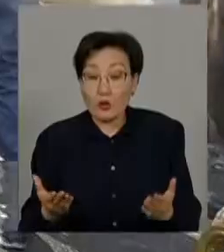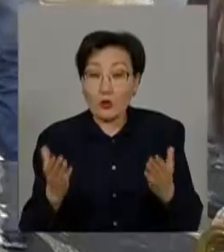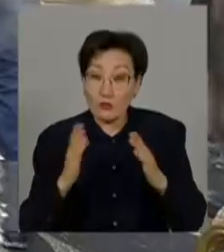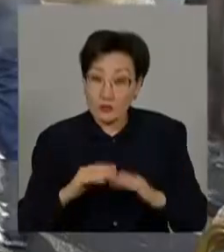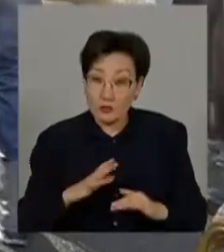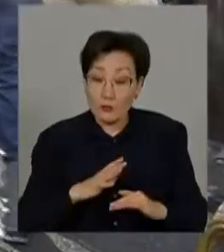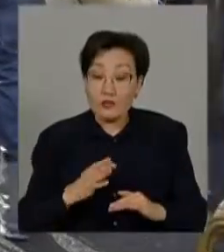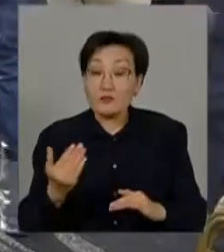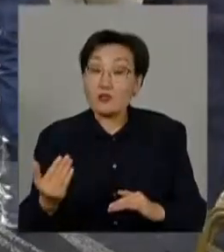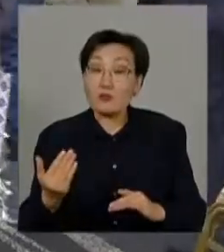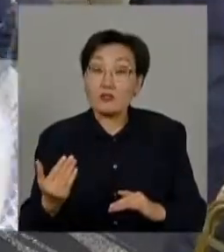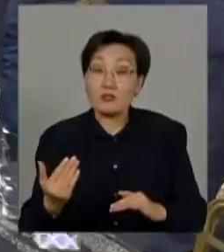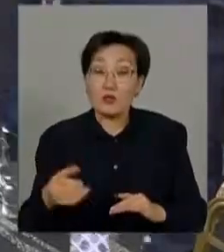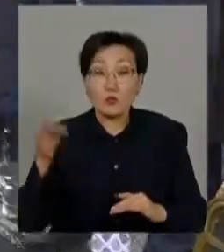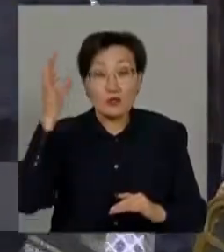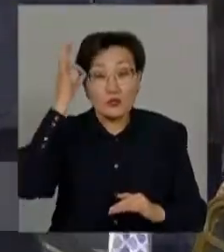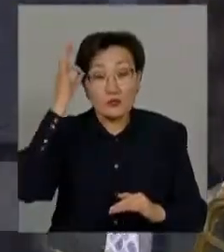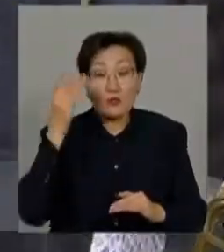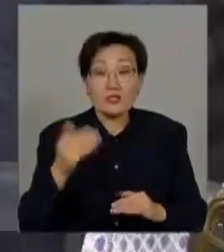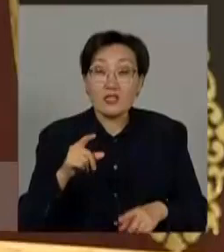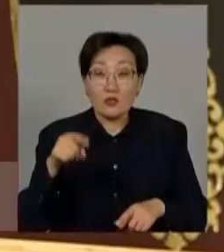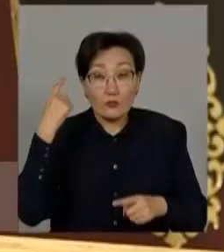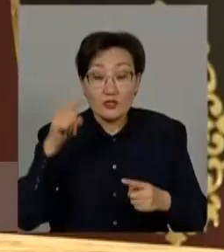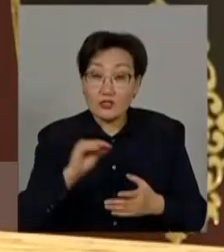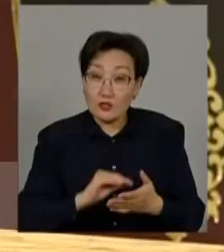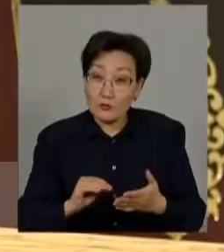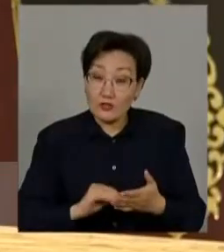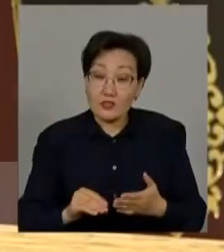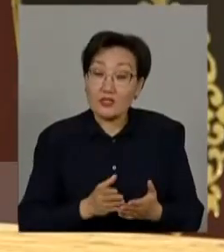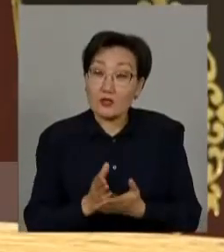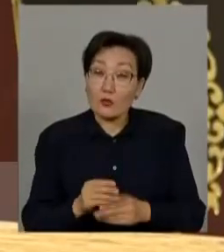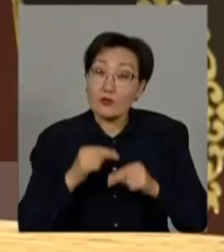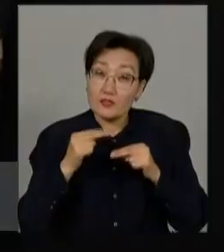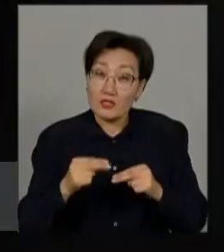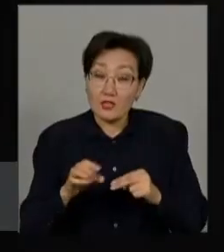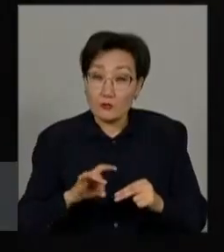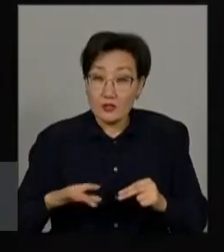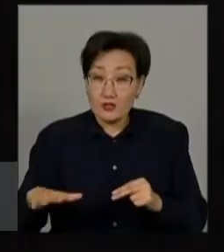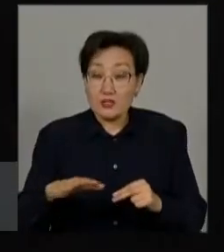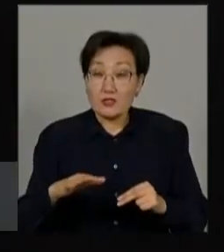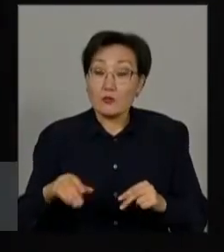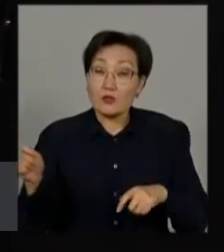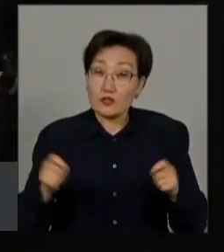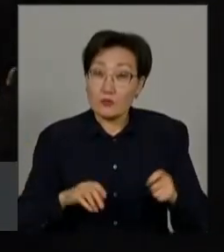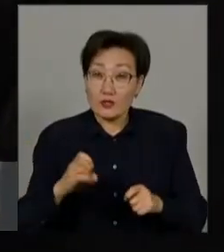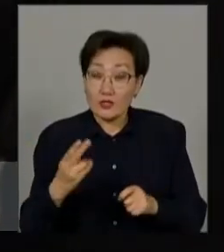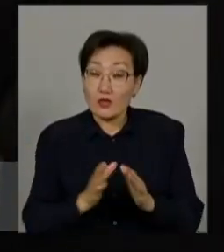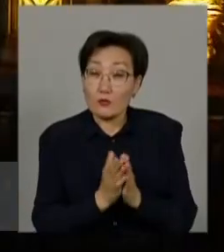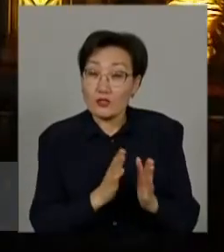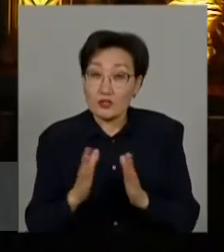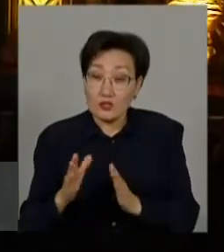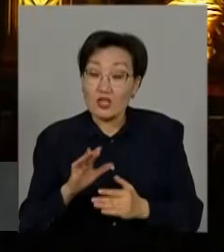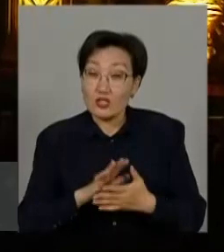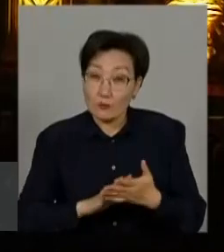бағышталды. Кәкімбек Салықовты еске алып, оның шығармашылығы мен қызметіне ден қойылған республикалық конференция ұлттық кітапханада